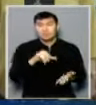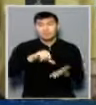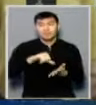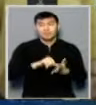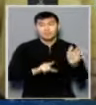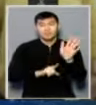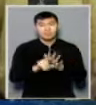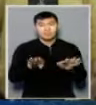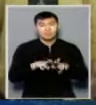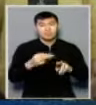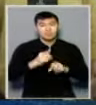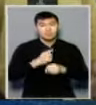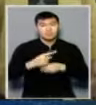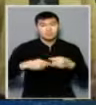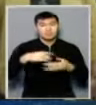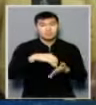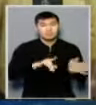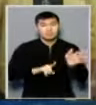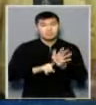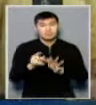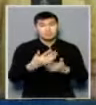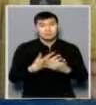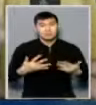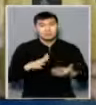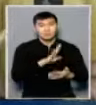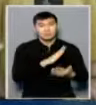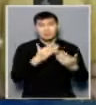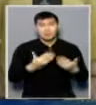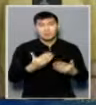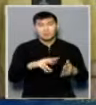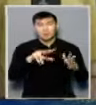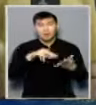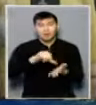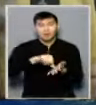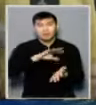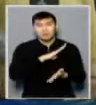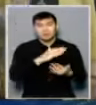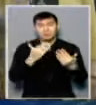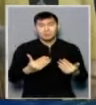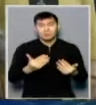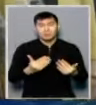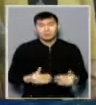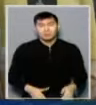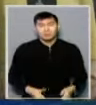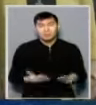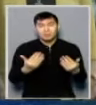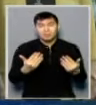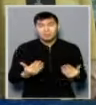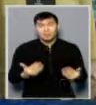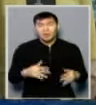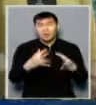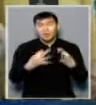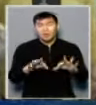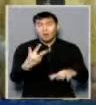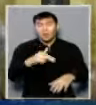және шағын және орта бизнес, үкіметтік емес ұйымдар, бұқаралық ақпарат құралдары өкілдері қатысты. Енді